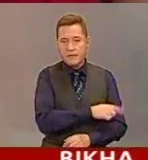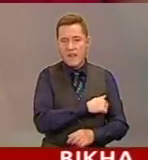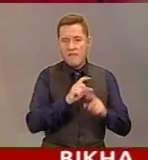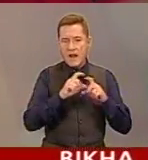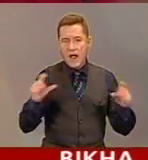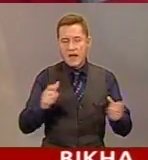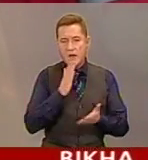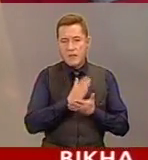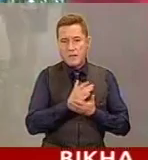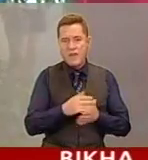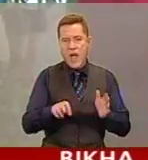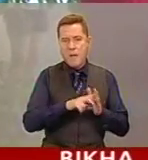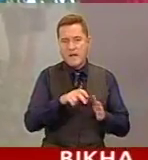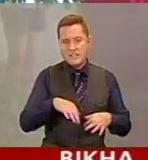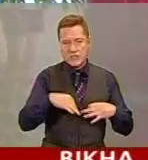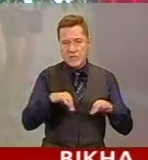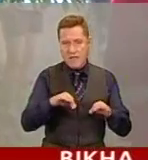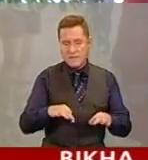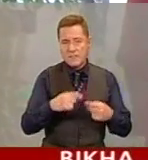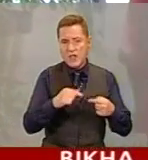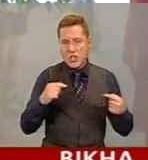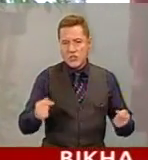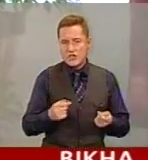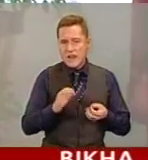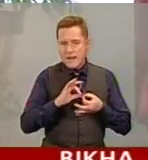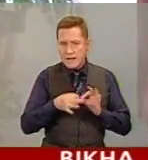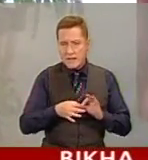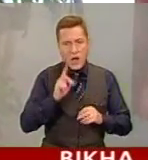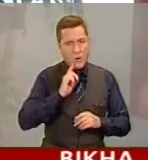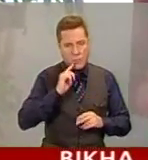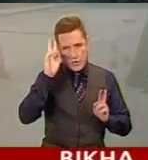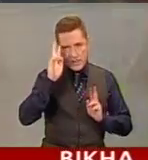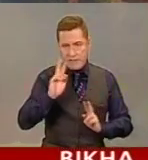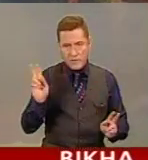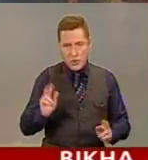стані перебуває і пасажир автівки. Інших деталей інциденту поки що невідомо.